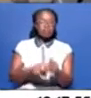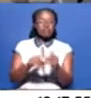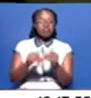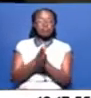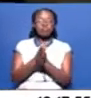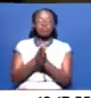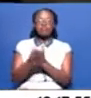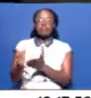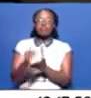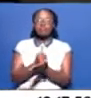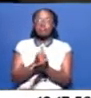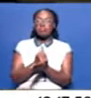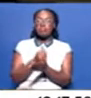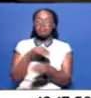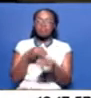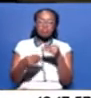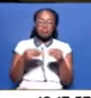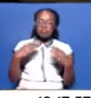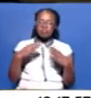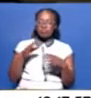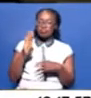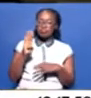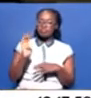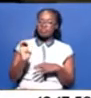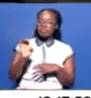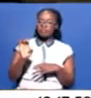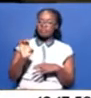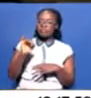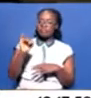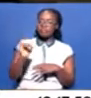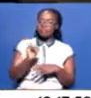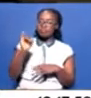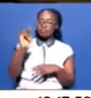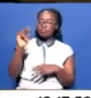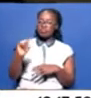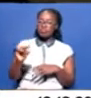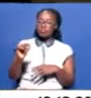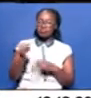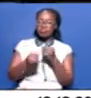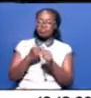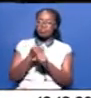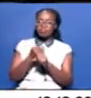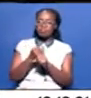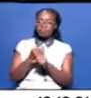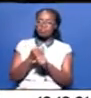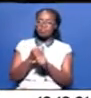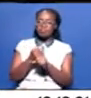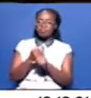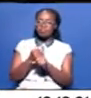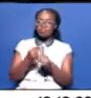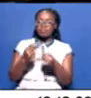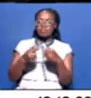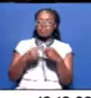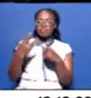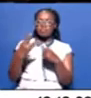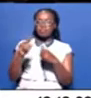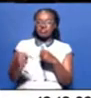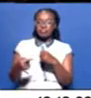kwa watu wenye ulemavu mjini Beijing, hadi kufikia mwishoni mwa mwaka jana, walemavu 74,000